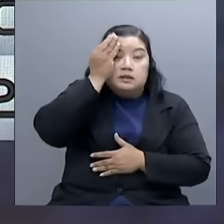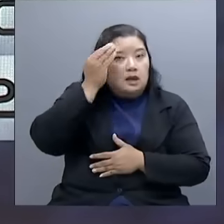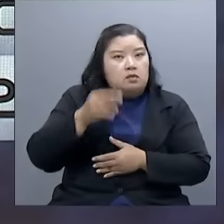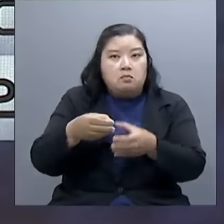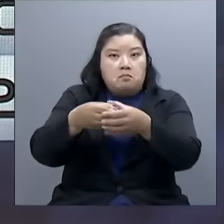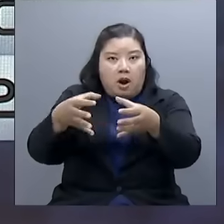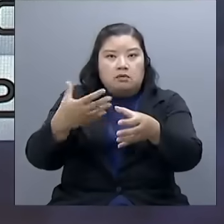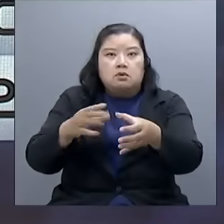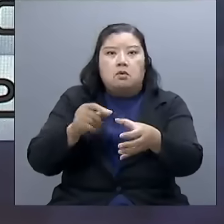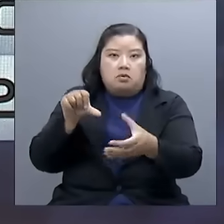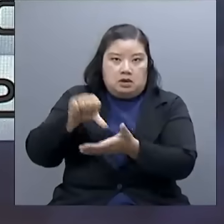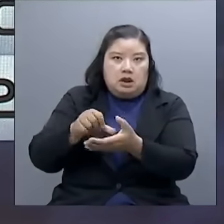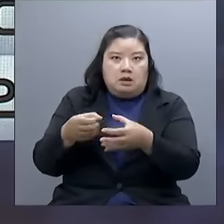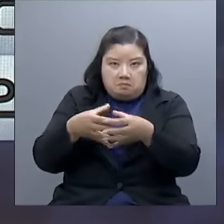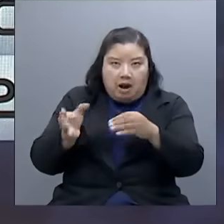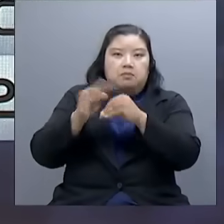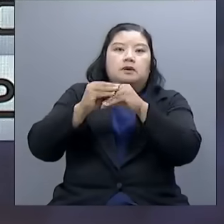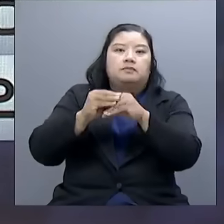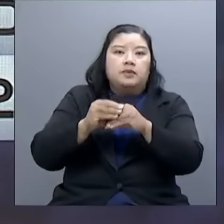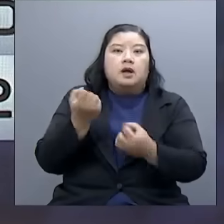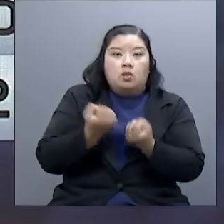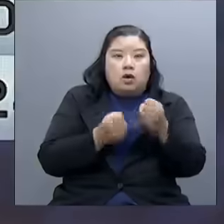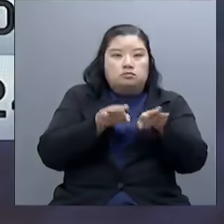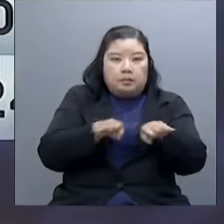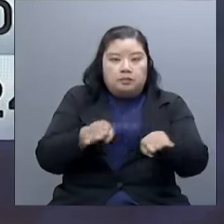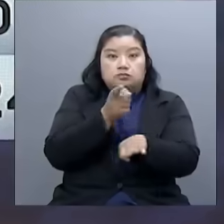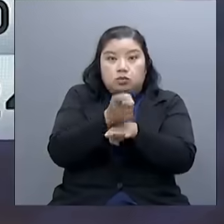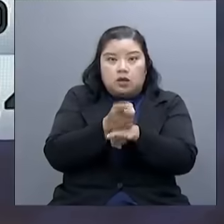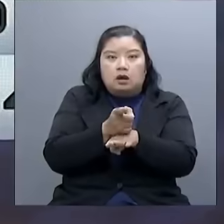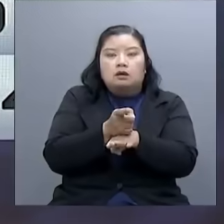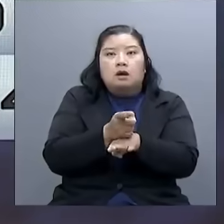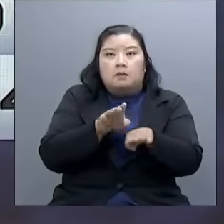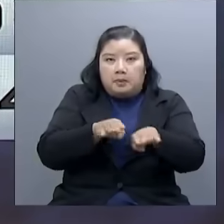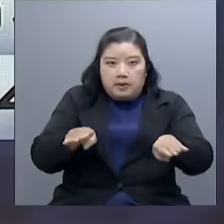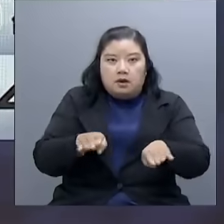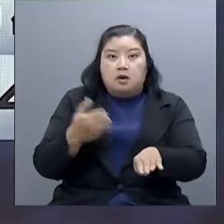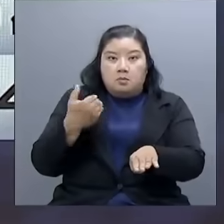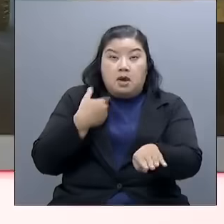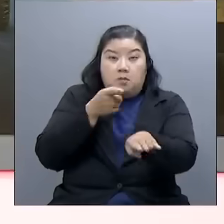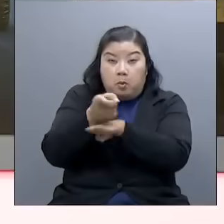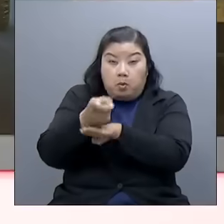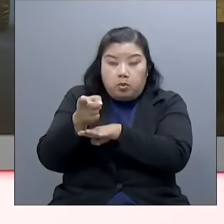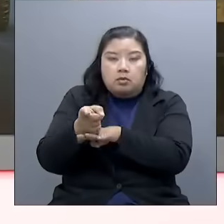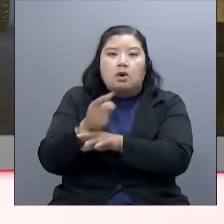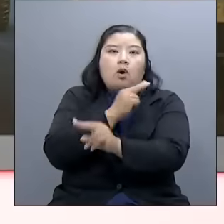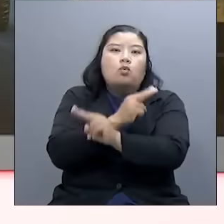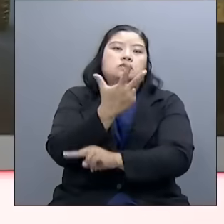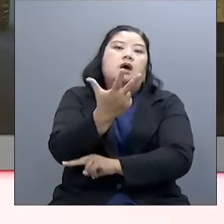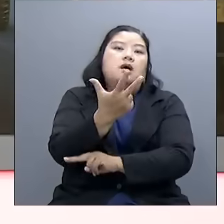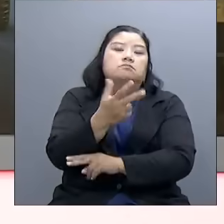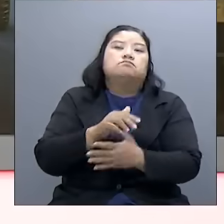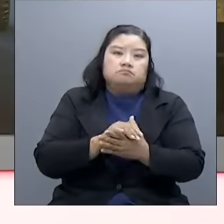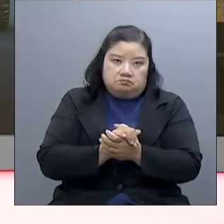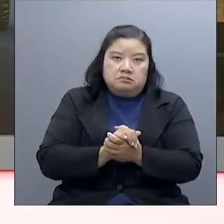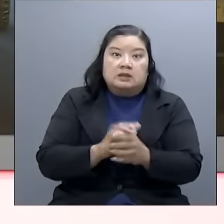ส่วนรถถังค่ะอิหร่านมีมากกว่าอิสราเอลเกือบ2เท่านะคะและปืนใหญ่มากกว่า3เท่าและแม้ว่าขีดความสามาร